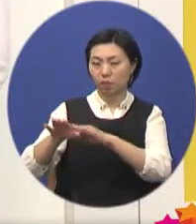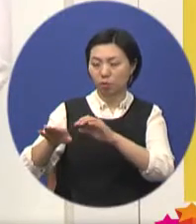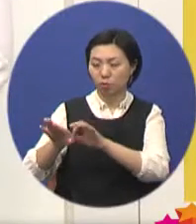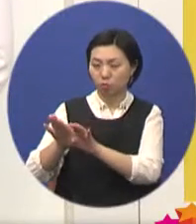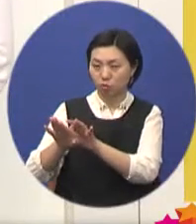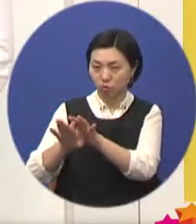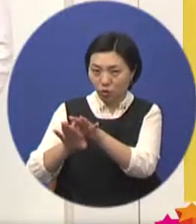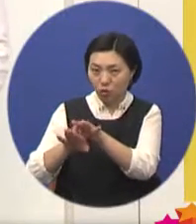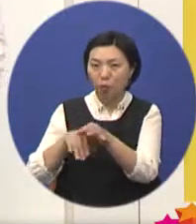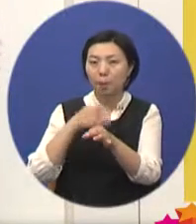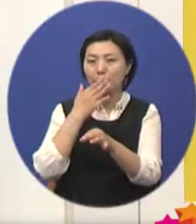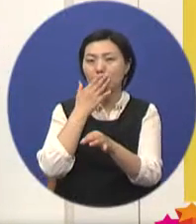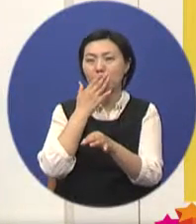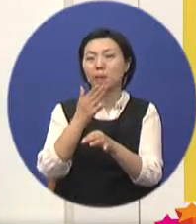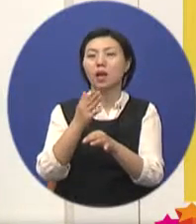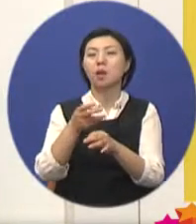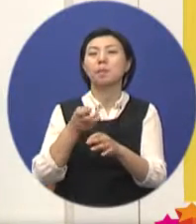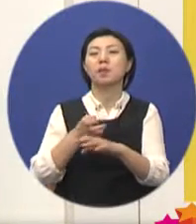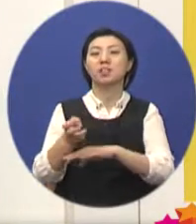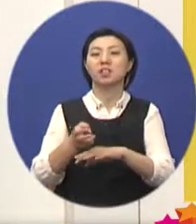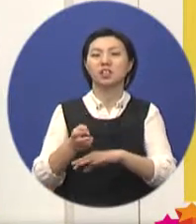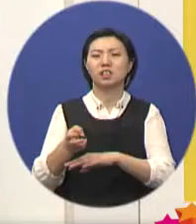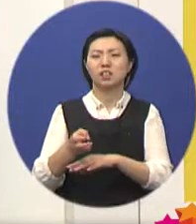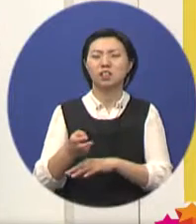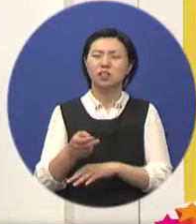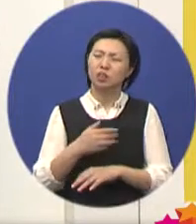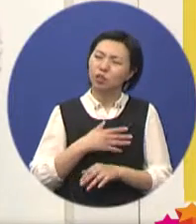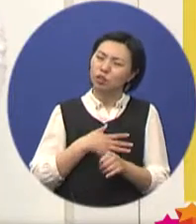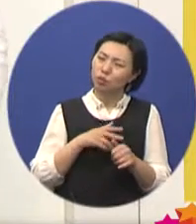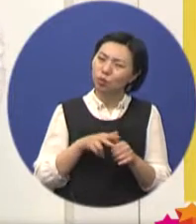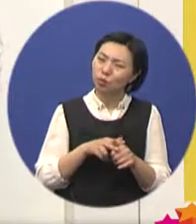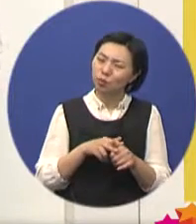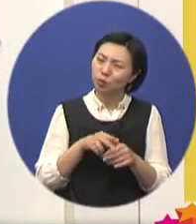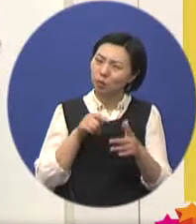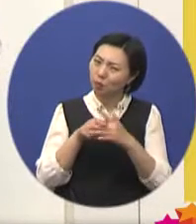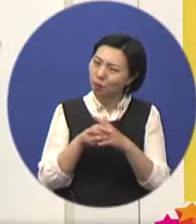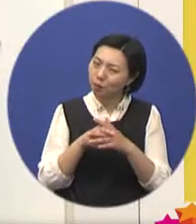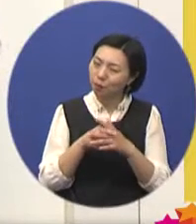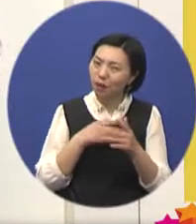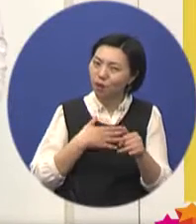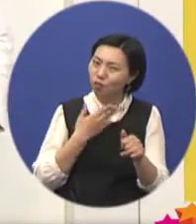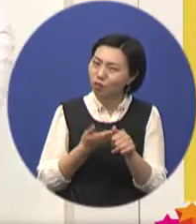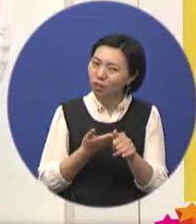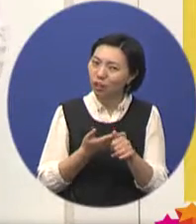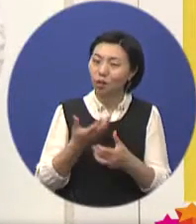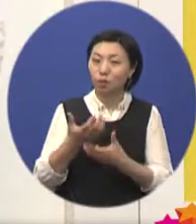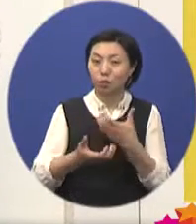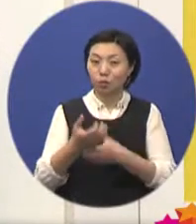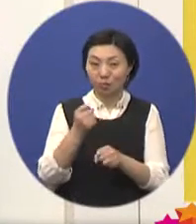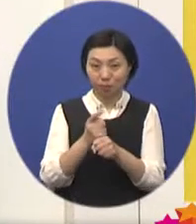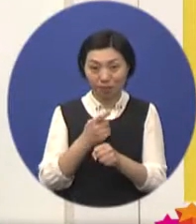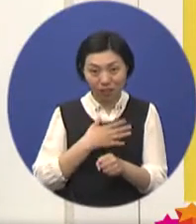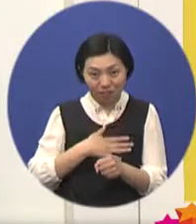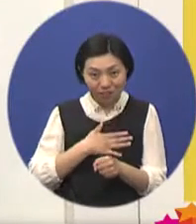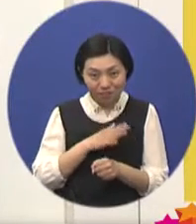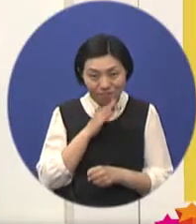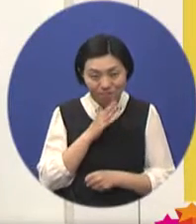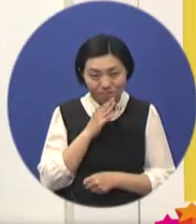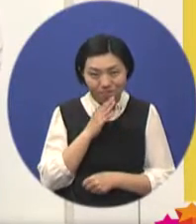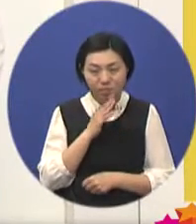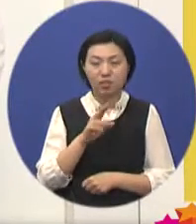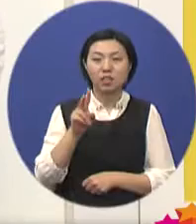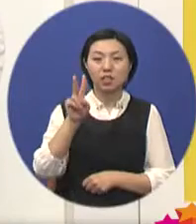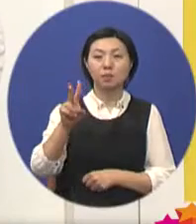고속버스는 똑똑하니 힌트를 지르시네. 너무 알려드렸네. 아니, 괜찮습니다. 고속버스는 아시죠? 네. 네. 2번이